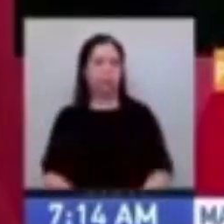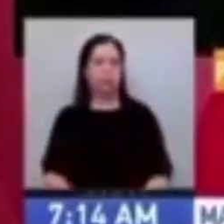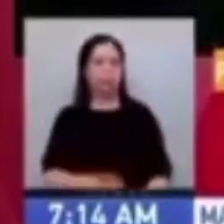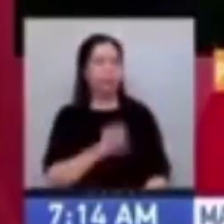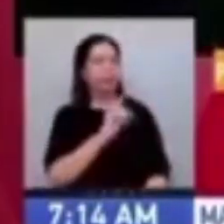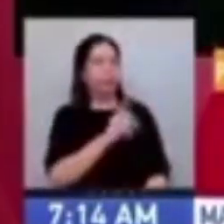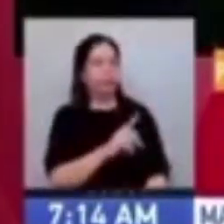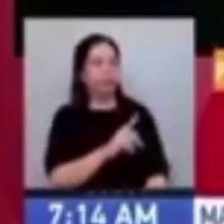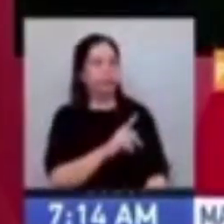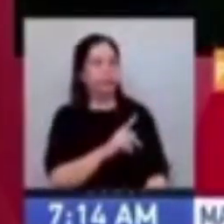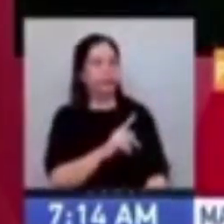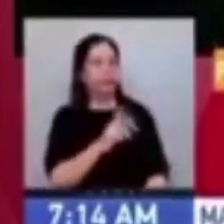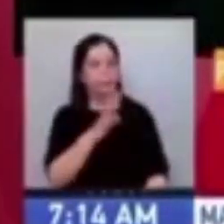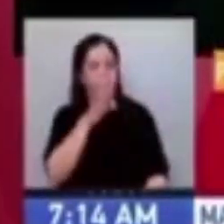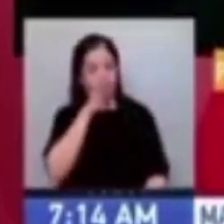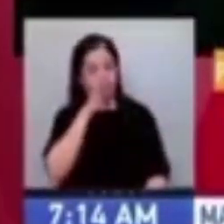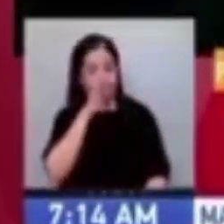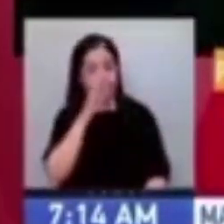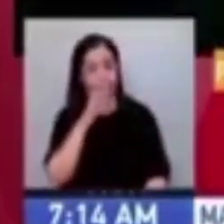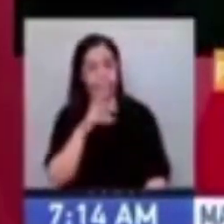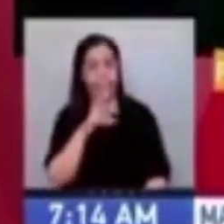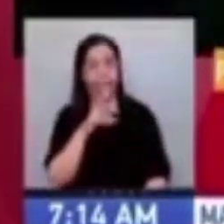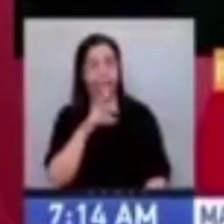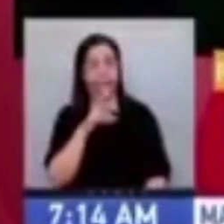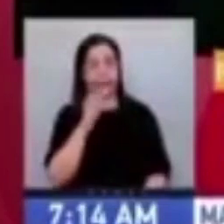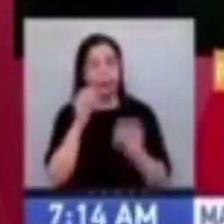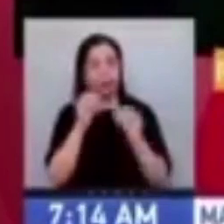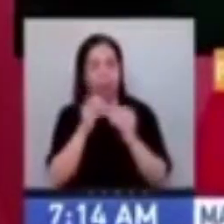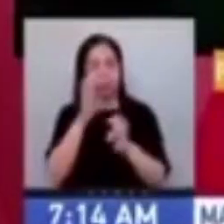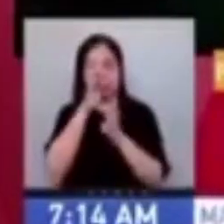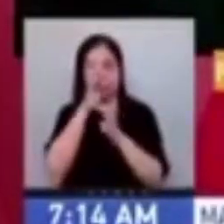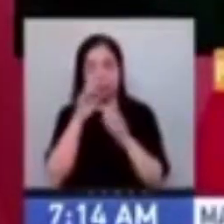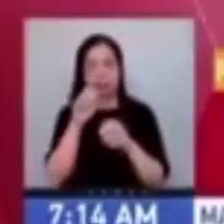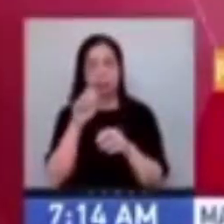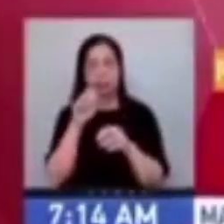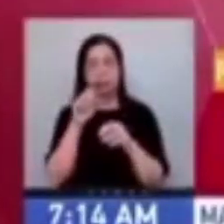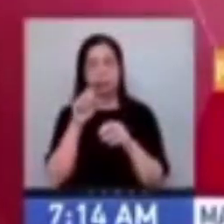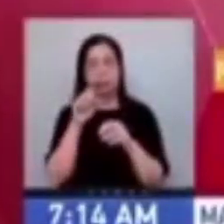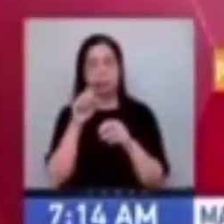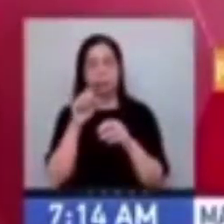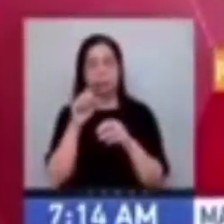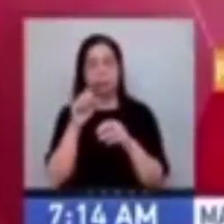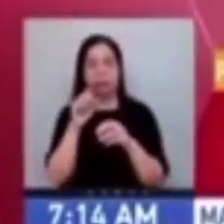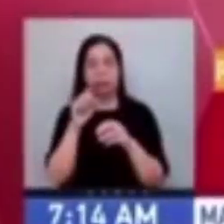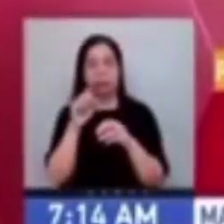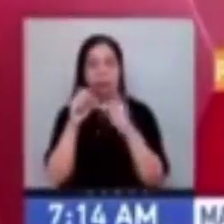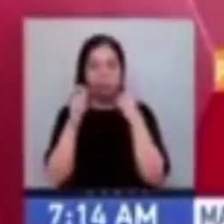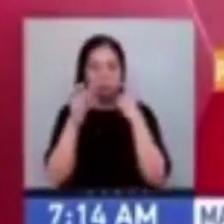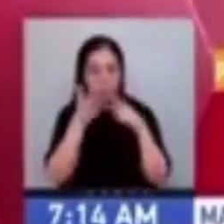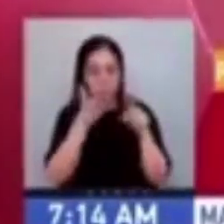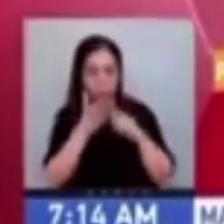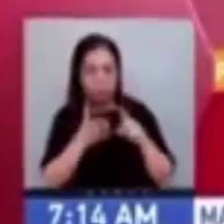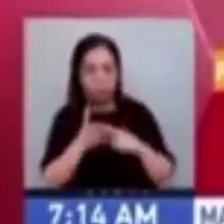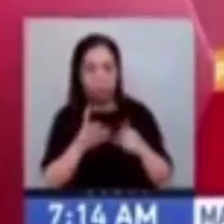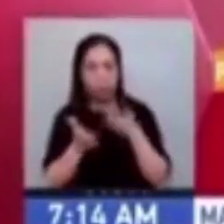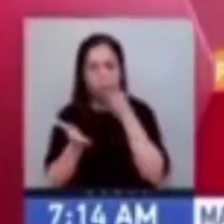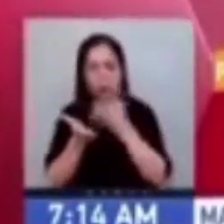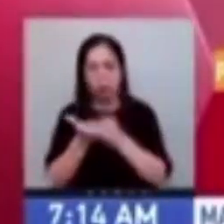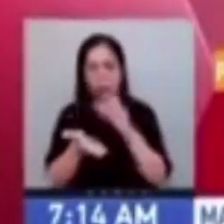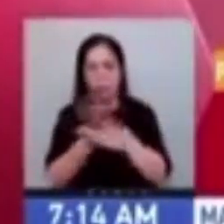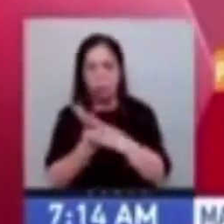Yung paghihigpit po, hindi, mas mahigpit po tayong magsasala ng mga dokumentos, ng